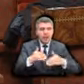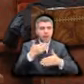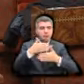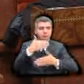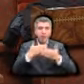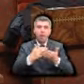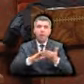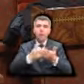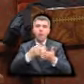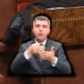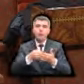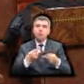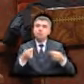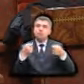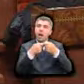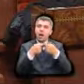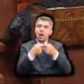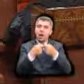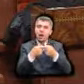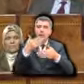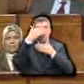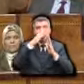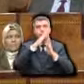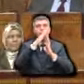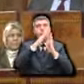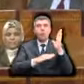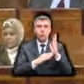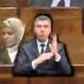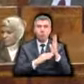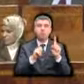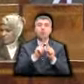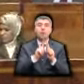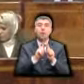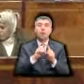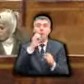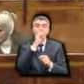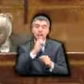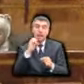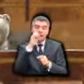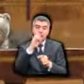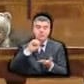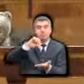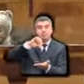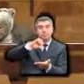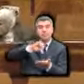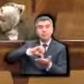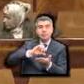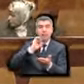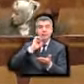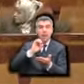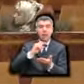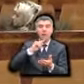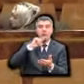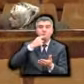الجهات، ولكون جهة درعة فيلالت لا تستفيد من شبكة طريق السيار، نسائلكم السيد الوزير المحترم